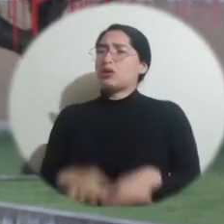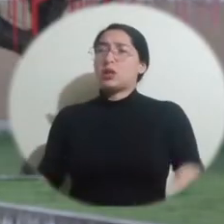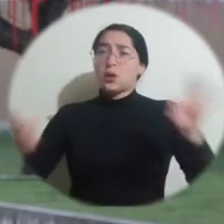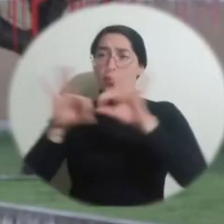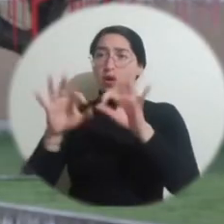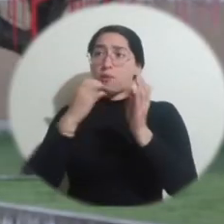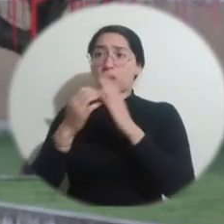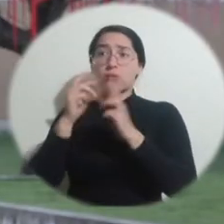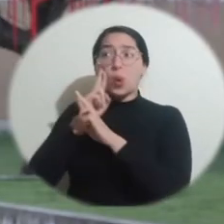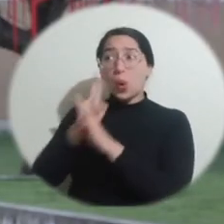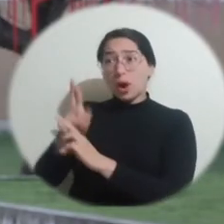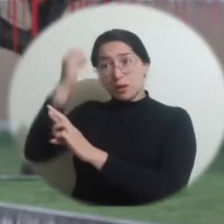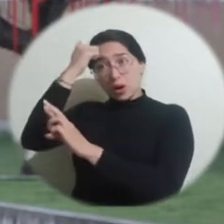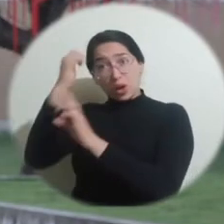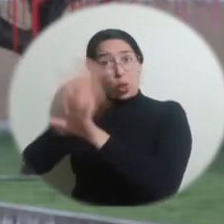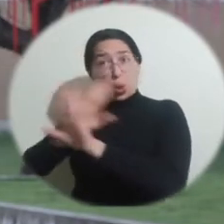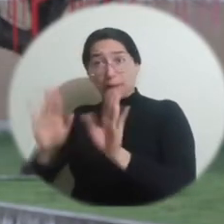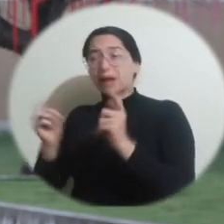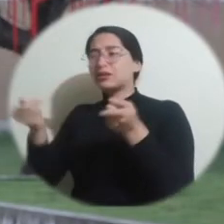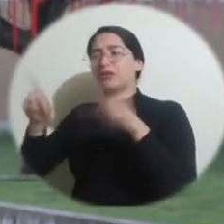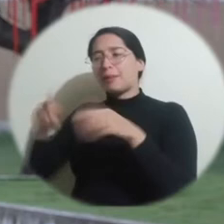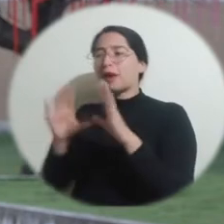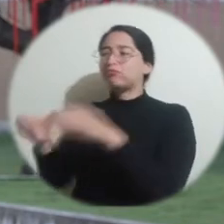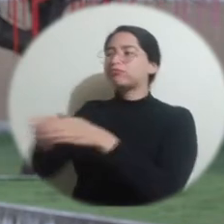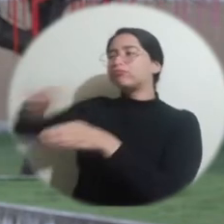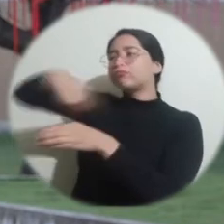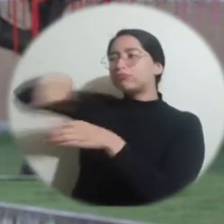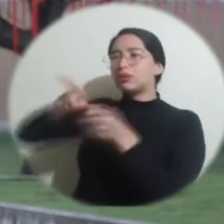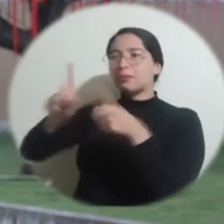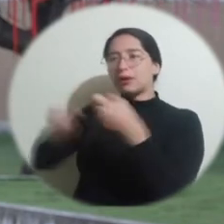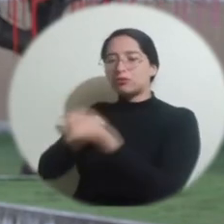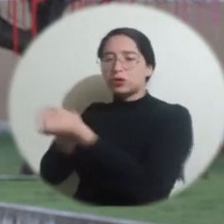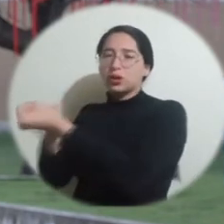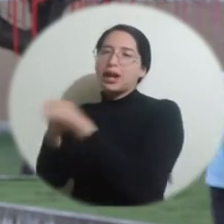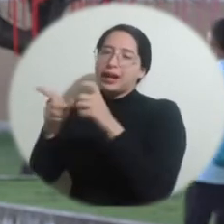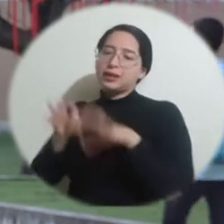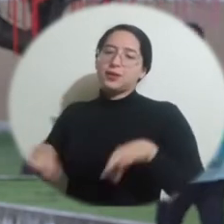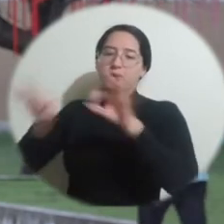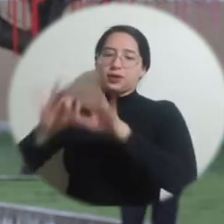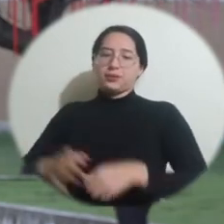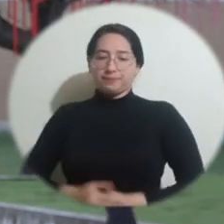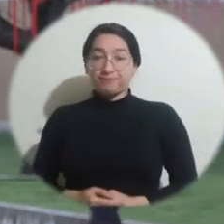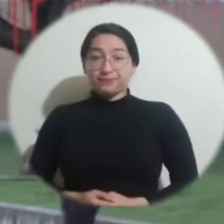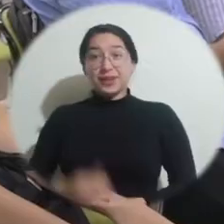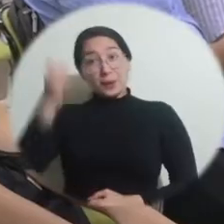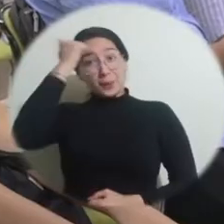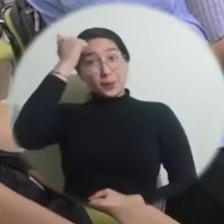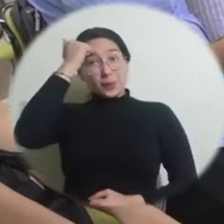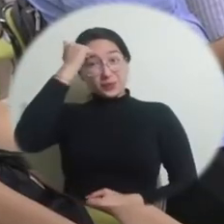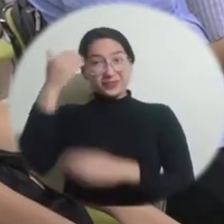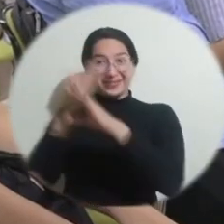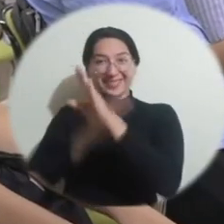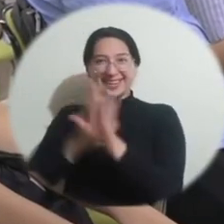un esforzo importante che si riconosce non solo a la professora e il suo gruppo ma anche tutto il tema della alianza e della cooperazione